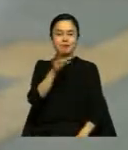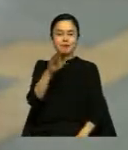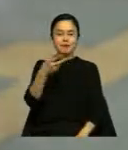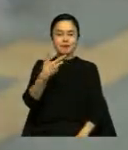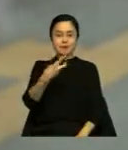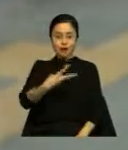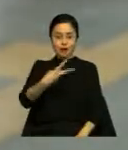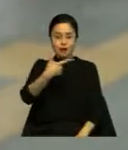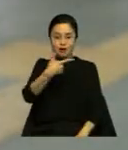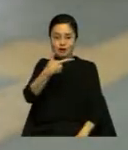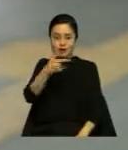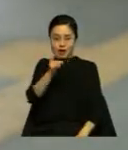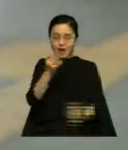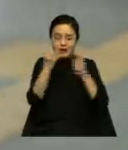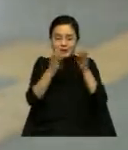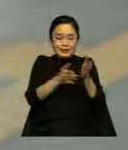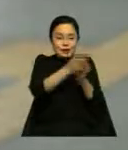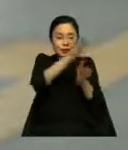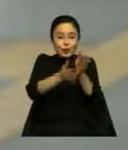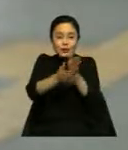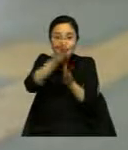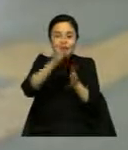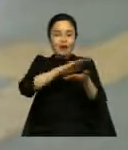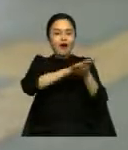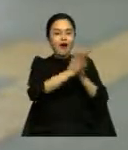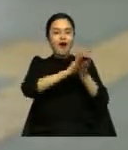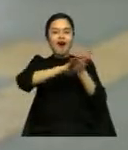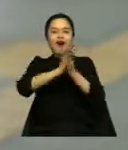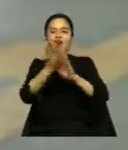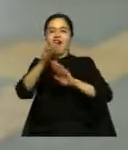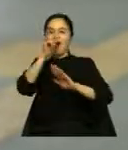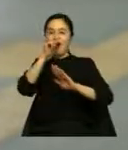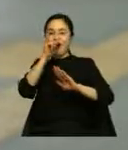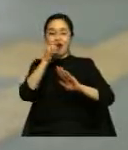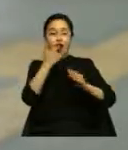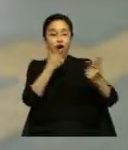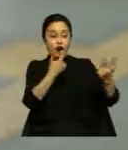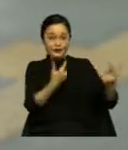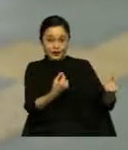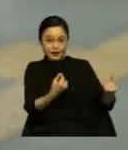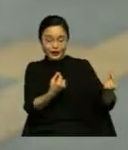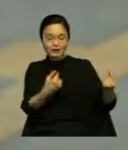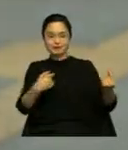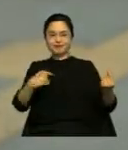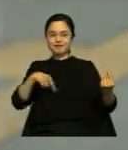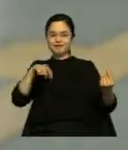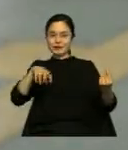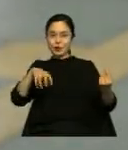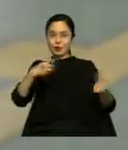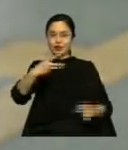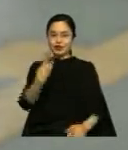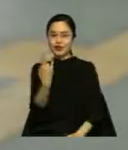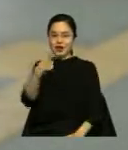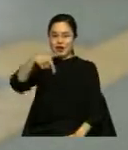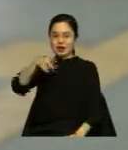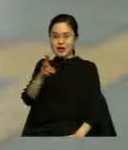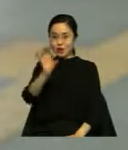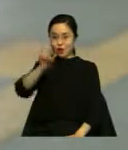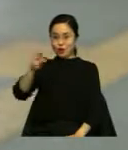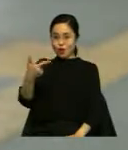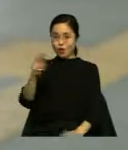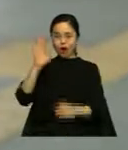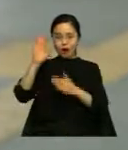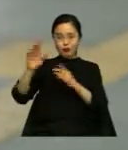주변에 많은 변화가 생겨나고 있습니다. 저희 면도 많은 인구가